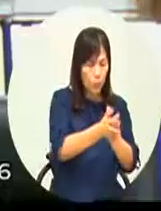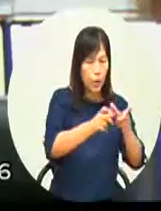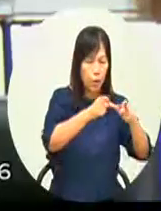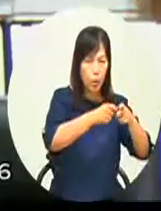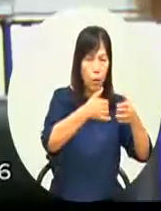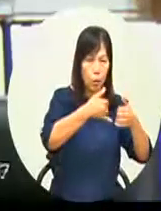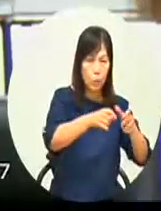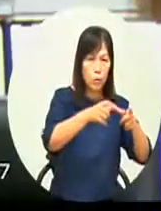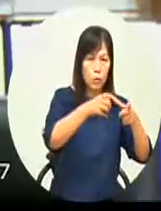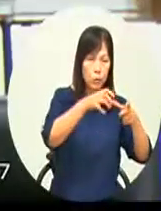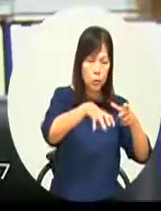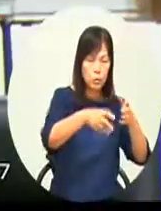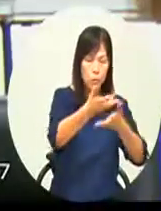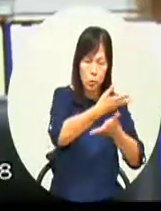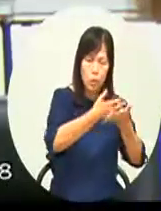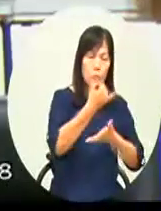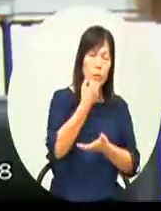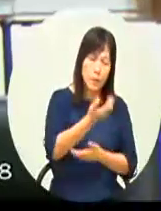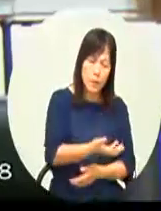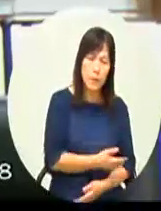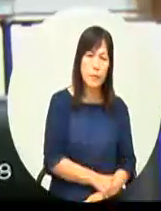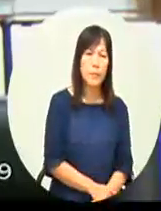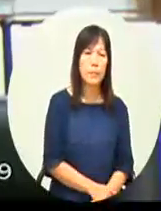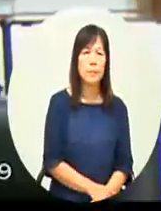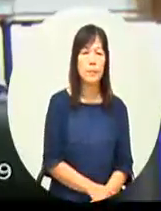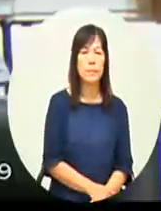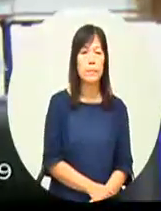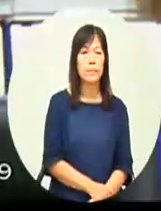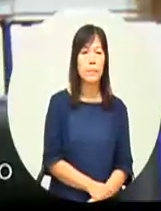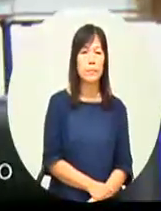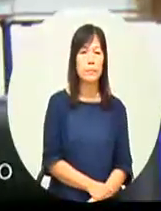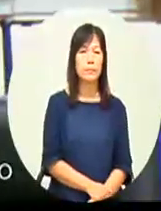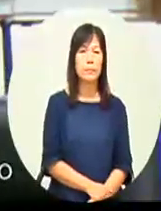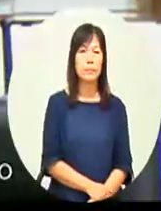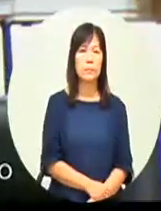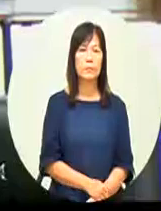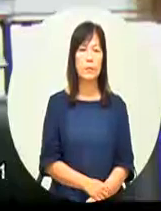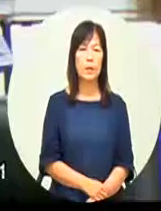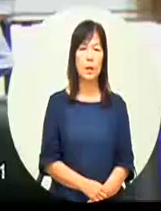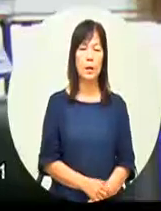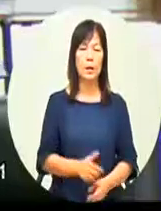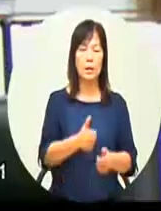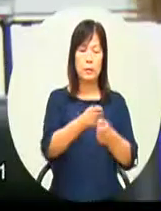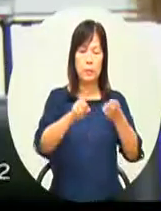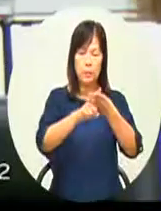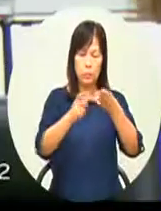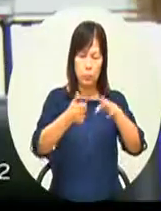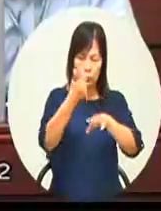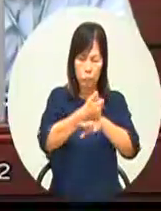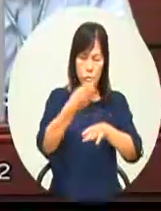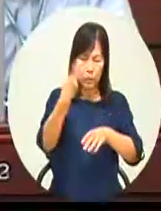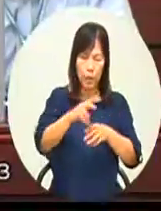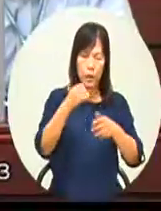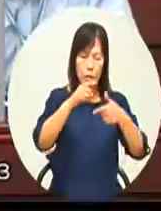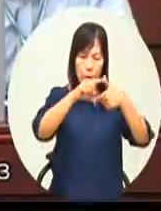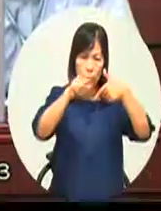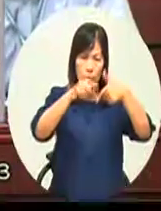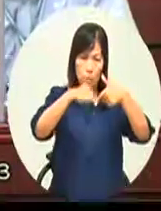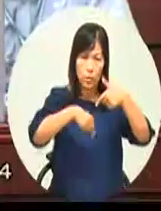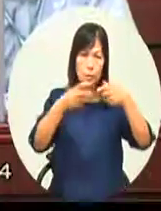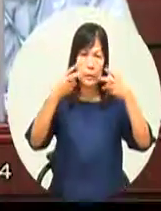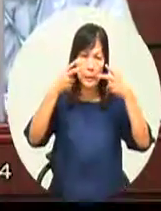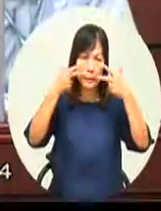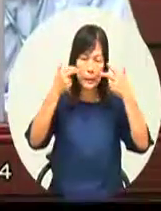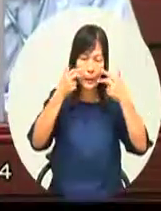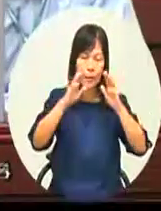呢做沟通？请局长答复。 交通局陈局长请答复。 好，谢谢主席，谢谢我们也是党大议员对